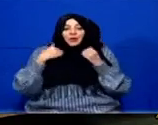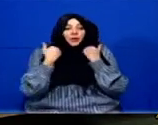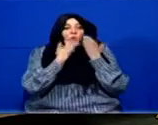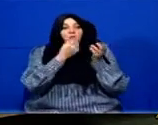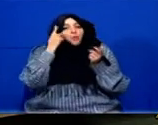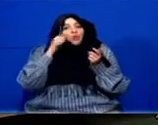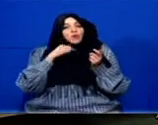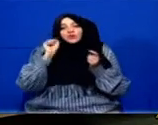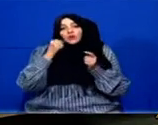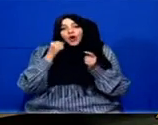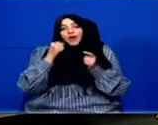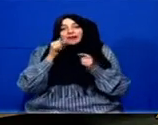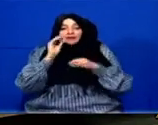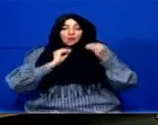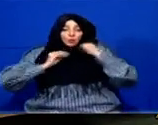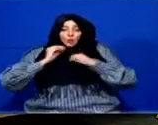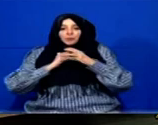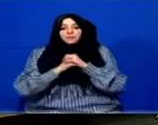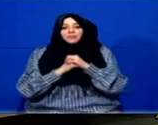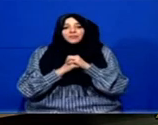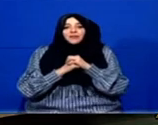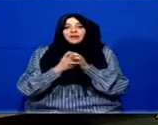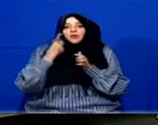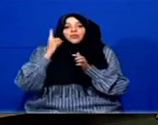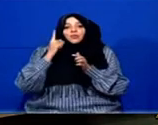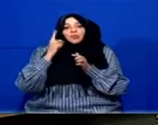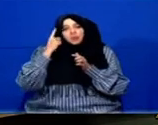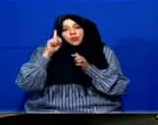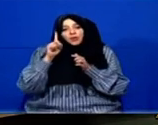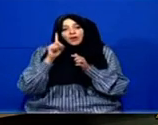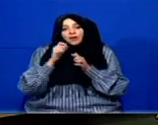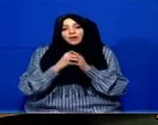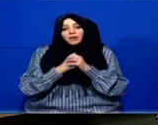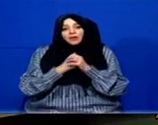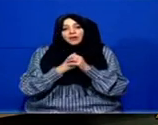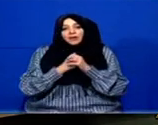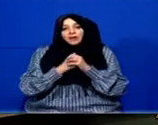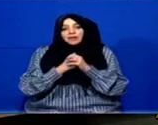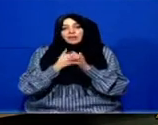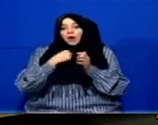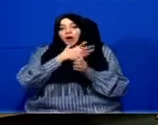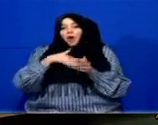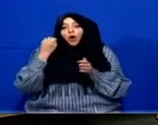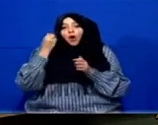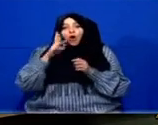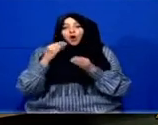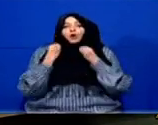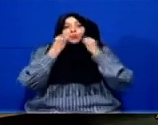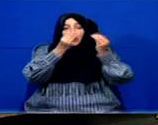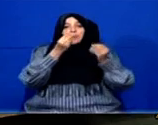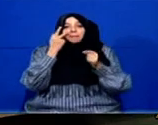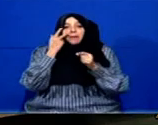وفي اخر حياته قالت ذهب اتركه للوالد هو يوزعه عليكم اما الوالد